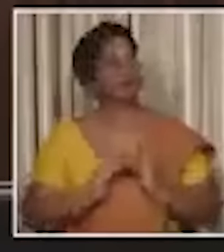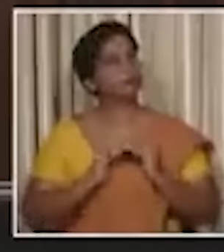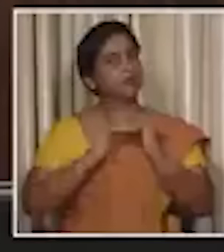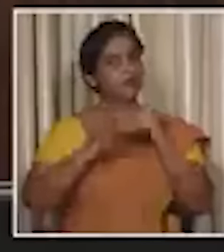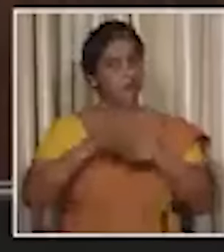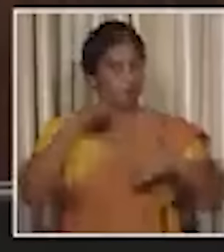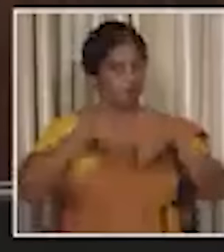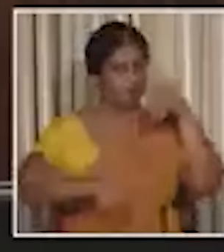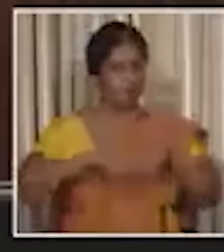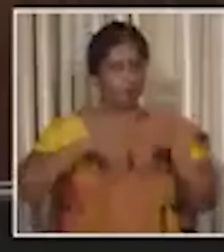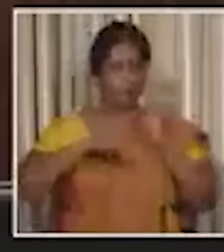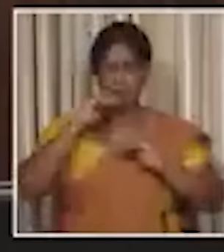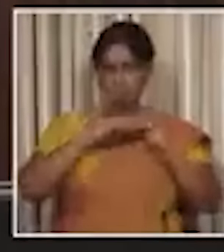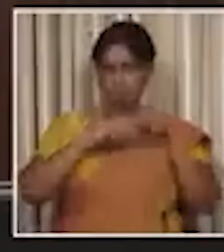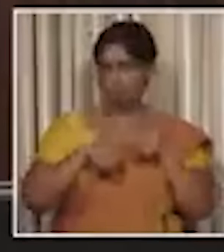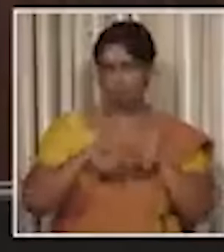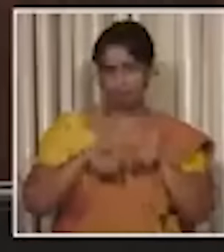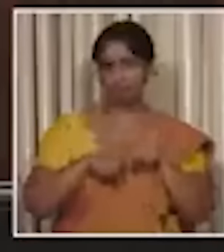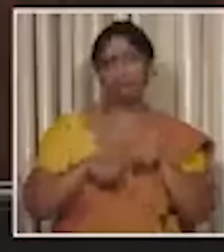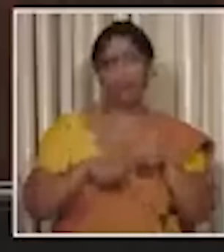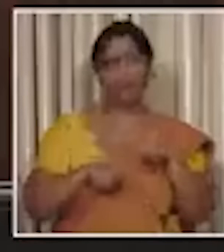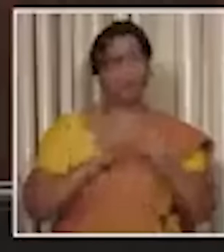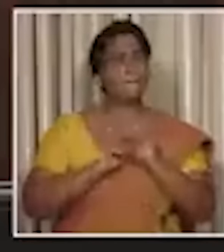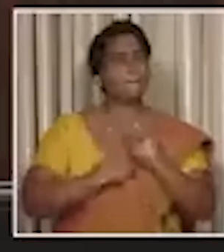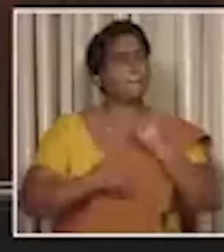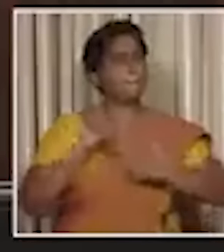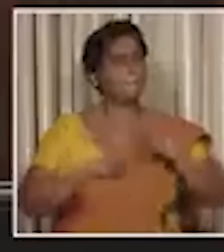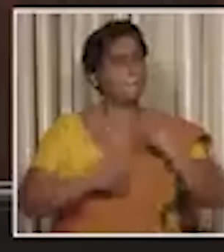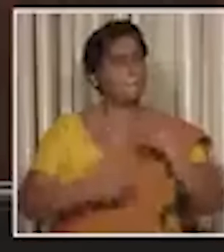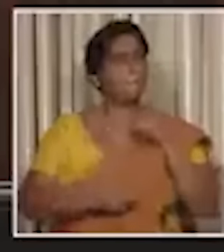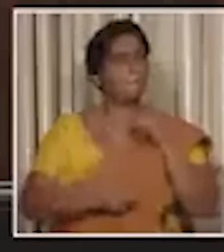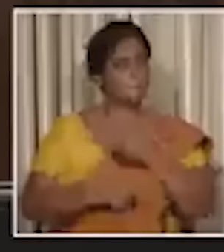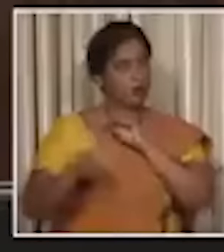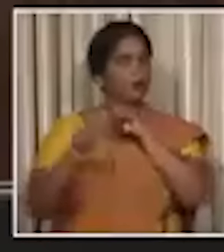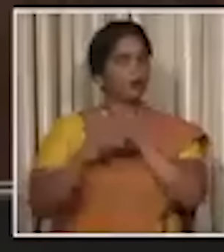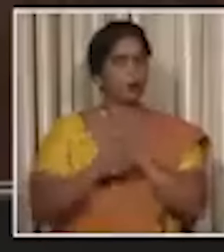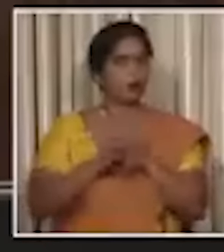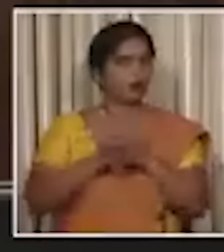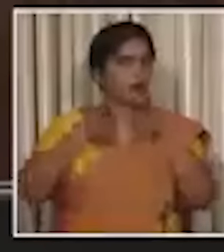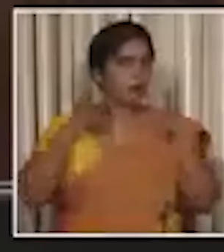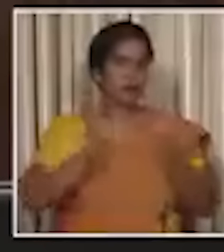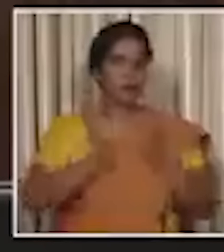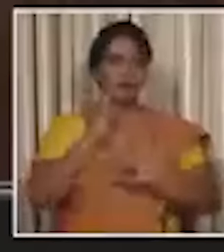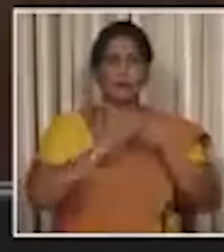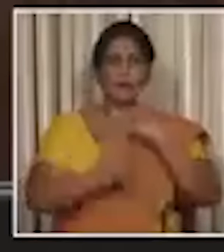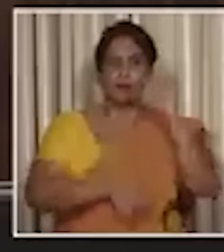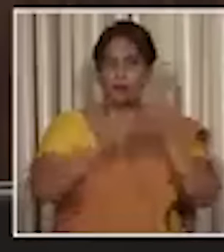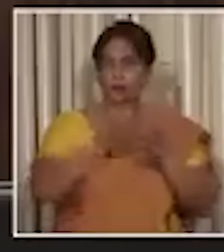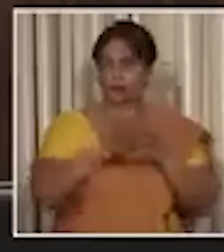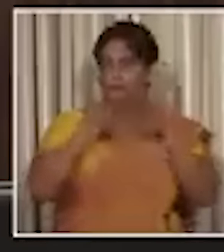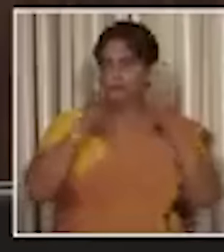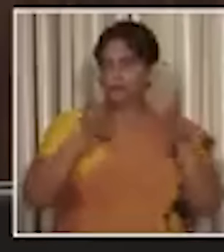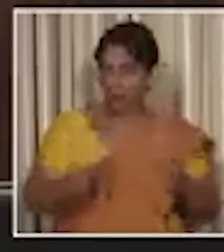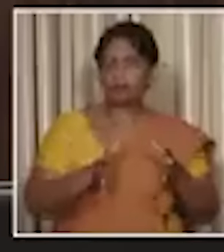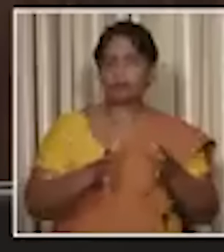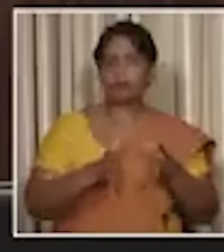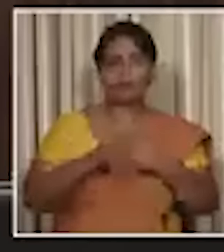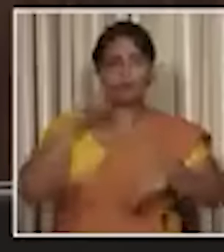சட்டவாக்கத்தில் ஈடுபட தேவையில்லை. அப்படி என்றால் என்ன செய்ய வேண்டும்? இந்த நாட்டு மக்களின் நிதிசார் தத்துவத்தின்